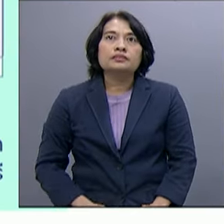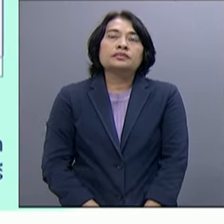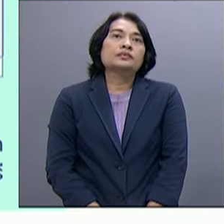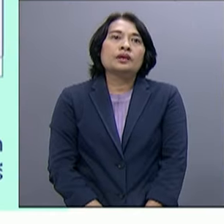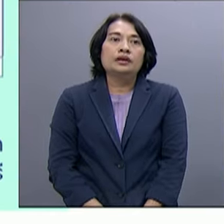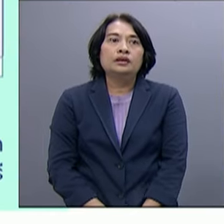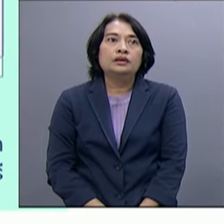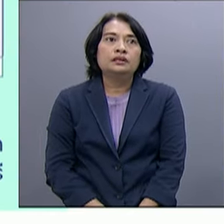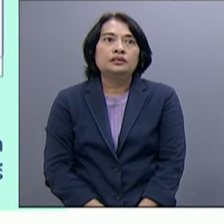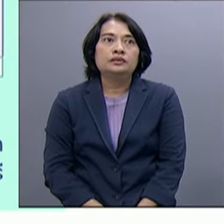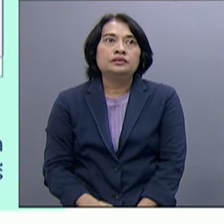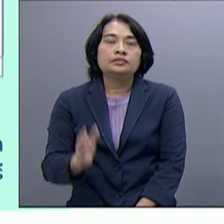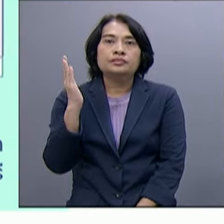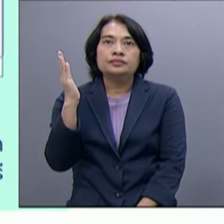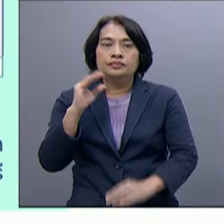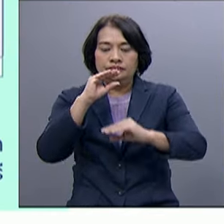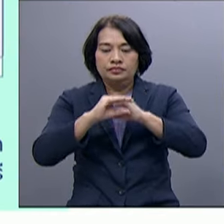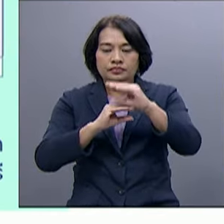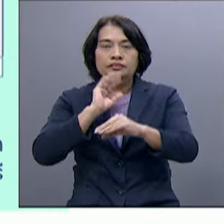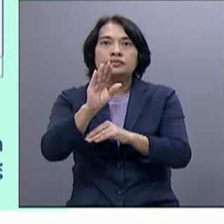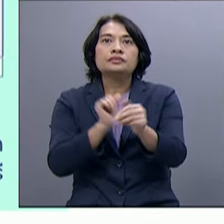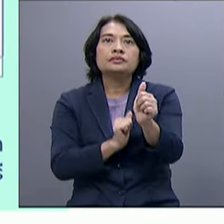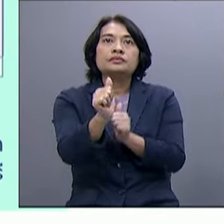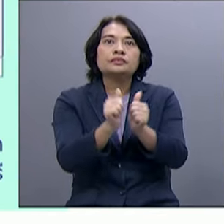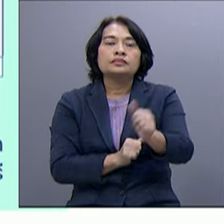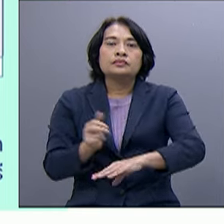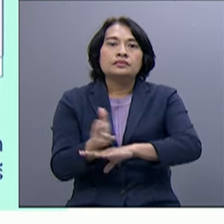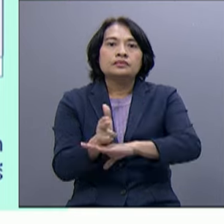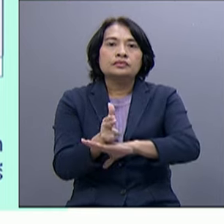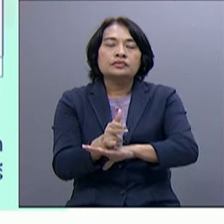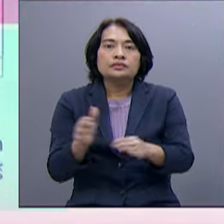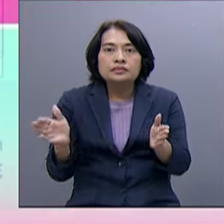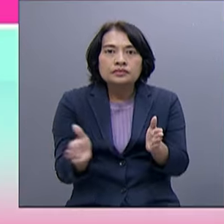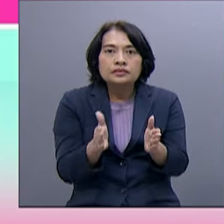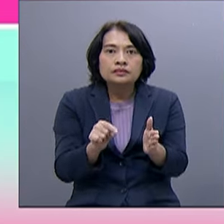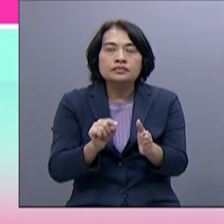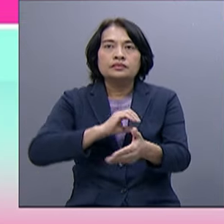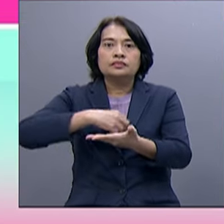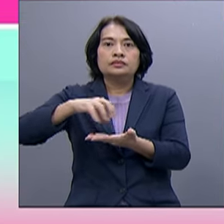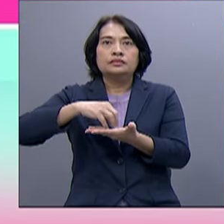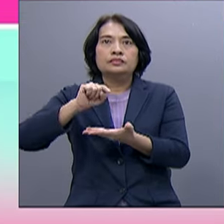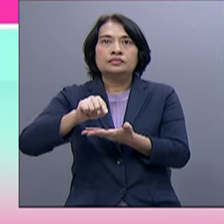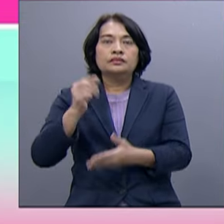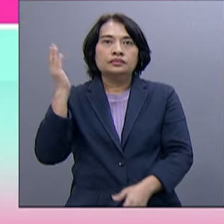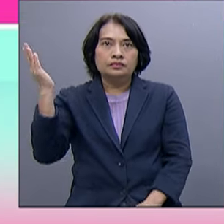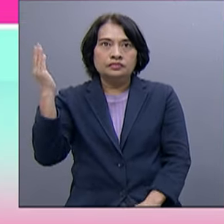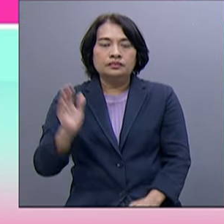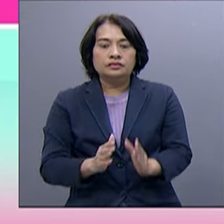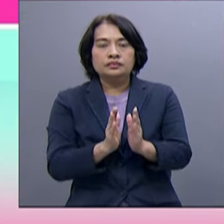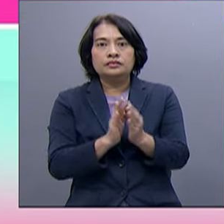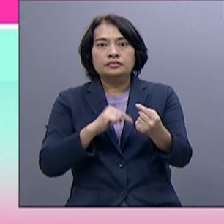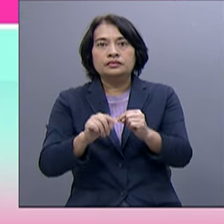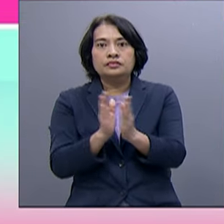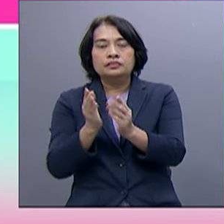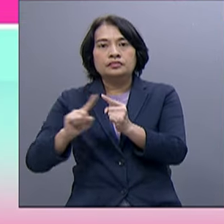คุณผู้ชมคะโครงการนี้เป็นโครงการประกวดผลิตคลิปสั้นแนะนำเรื่องสารานุกรมไทยสำหรับเยาวชนเล่ม44ชิงทุ